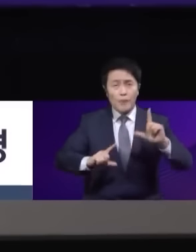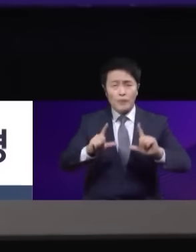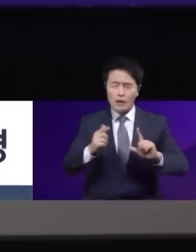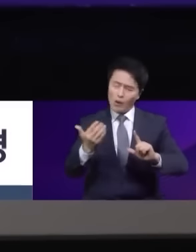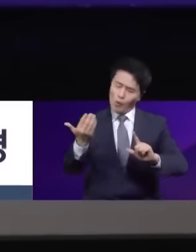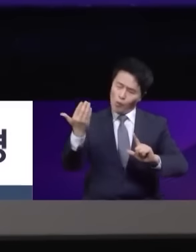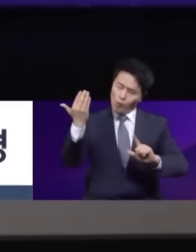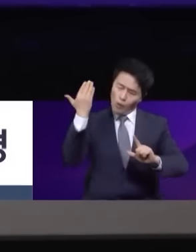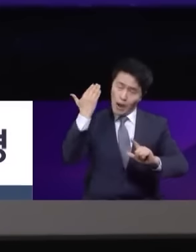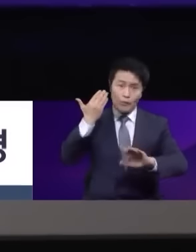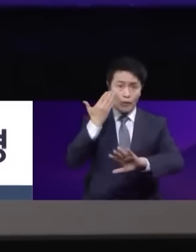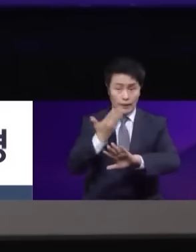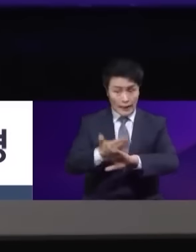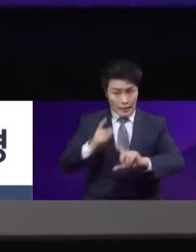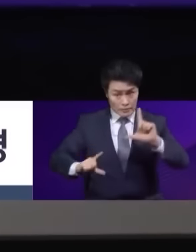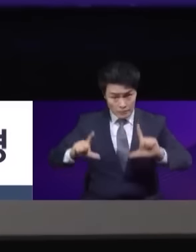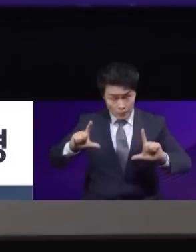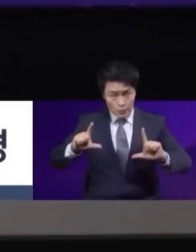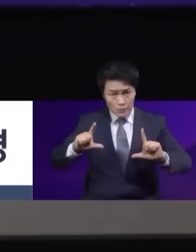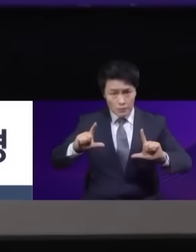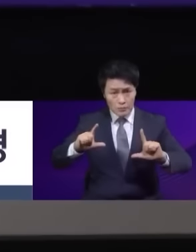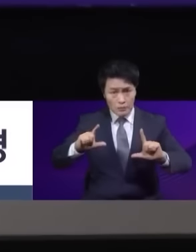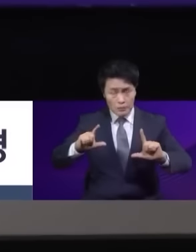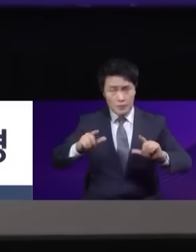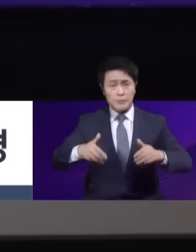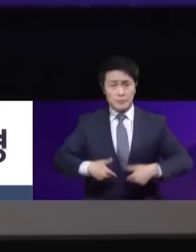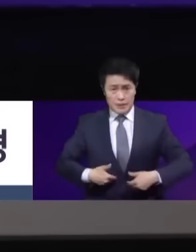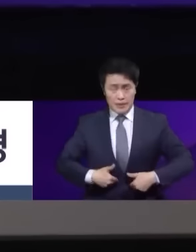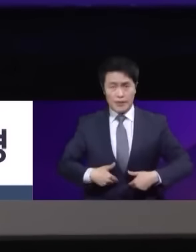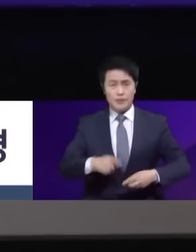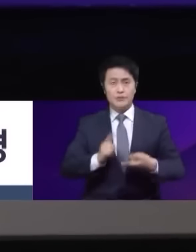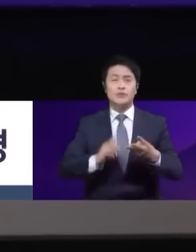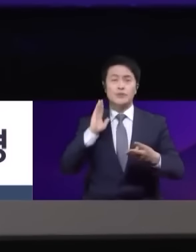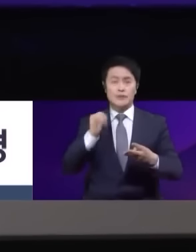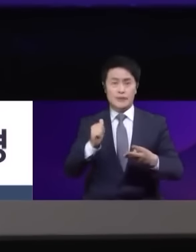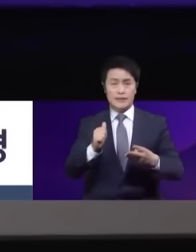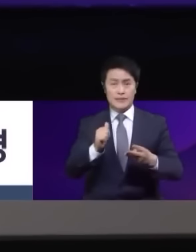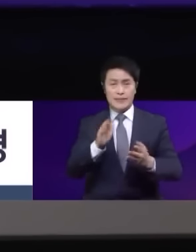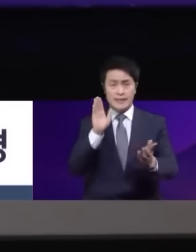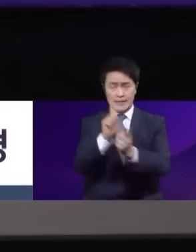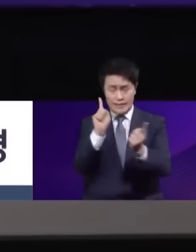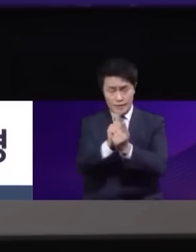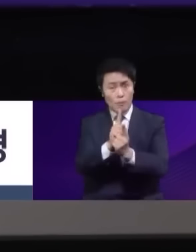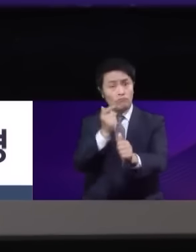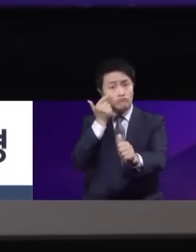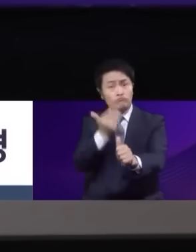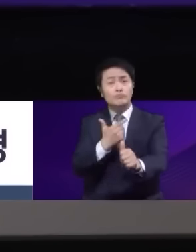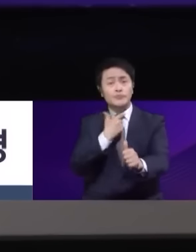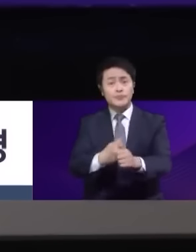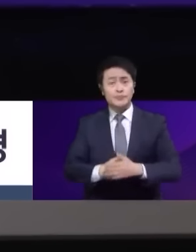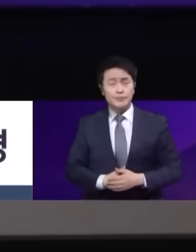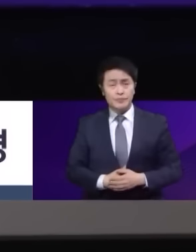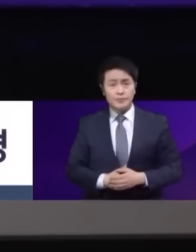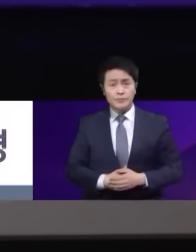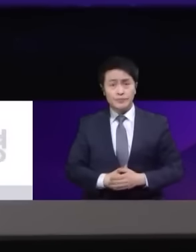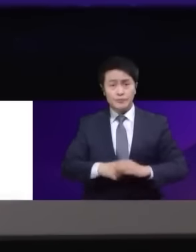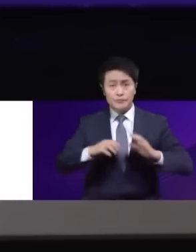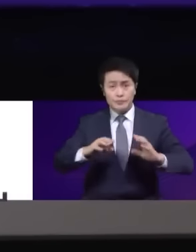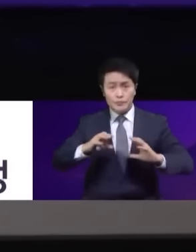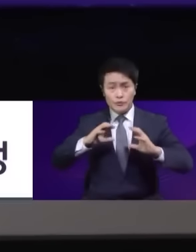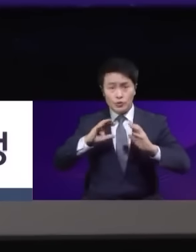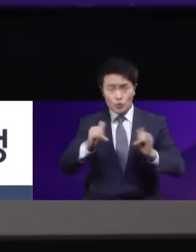각오하는 이런 계기가 돼야 된다. 하여튼 윤 대통령한테 직설적으로 제가 묻겠습니다.